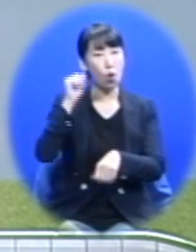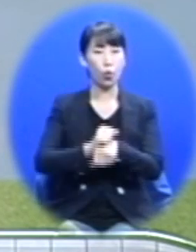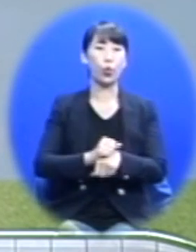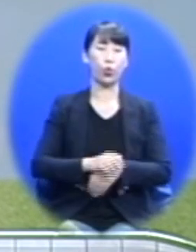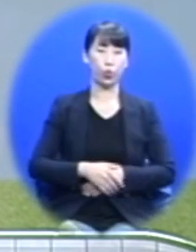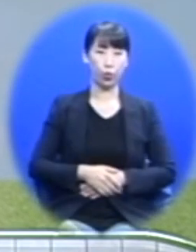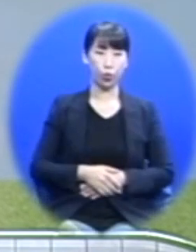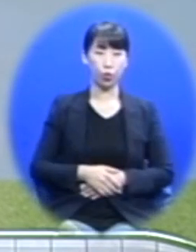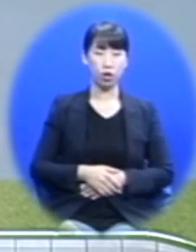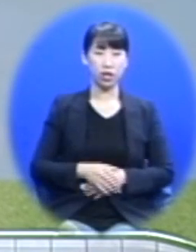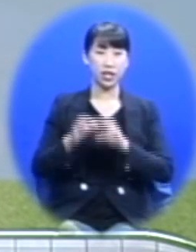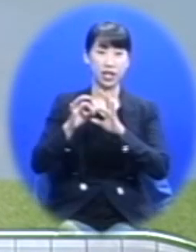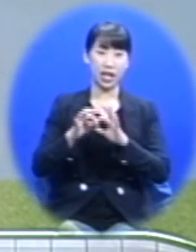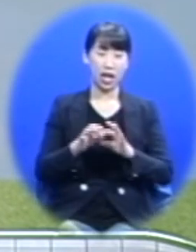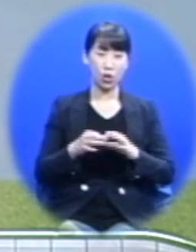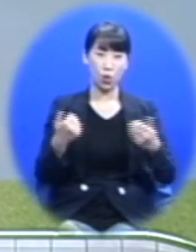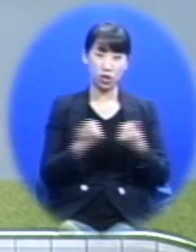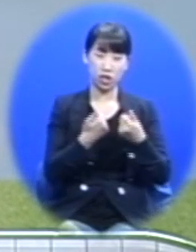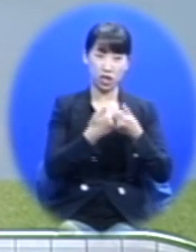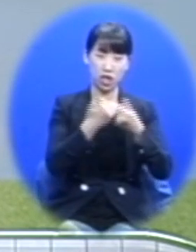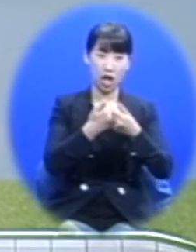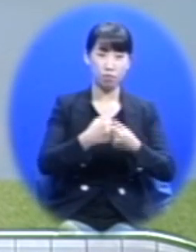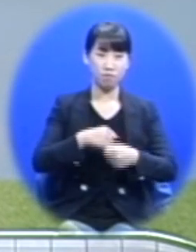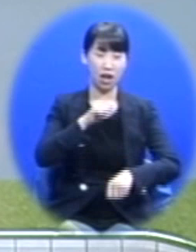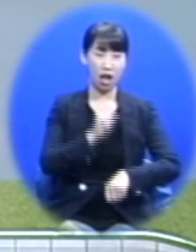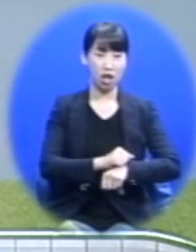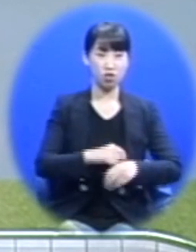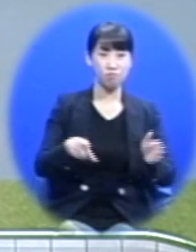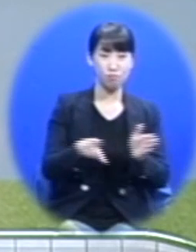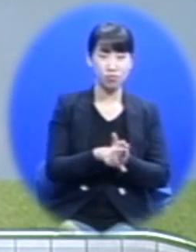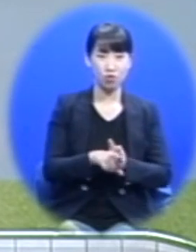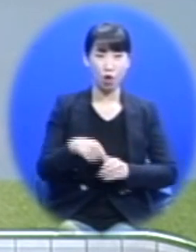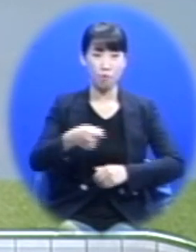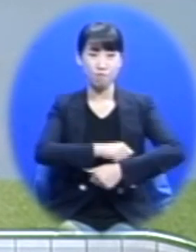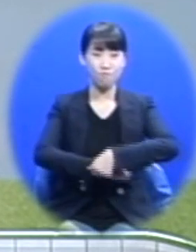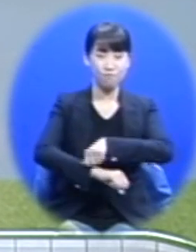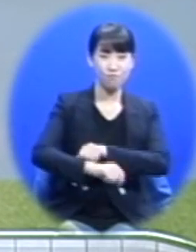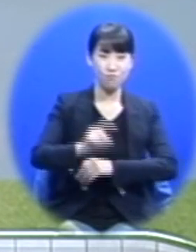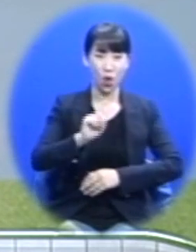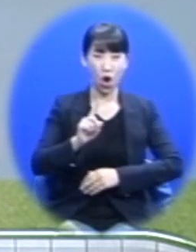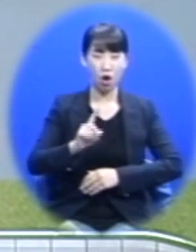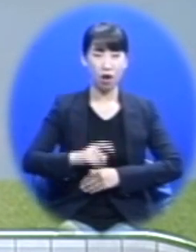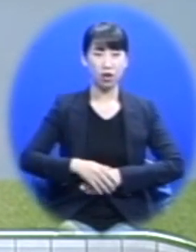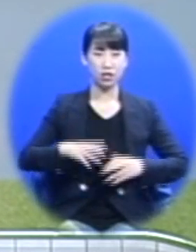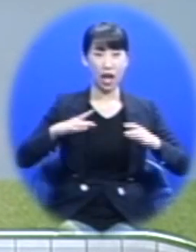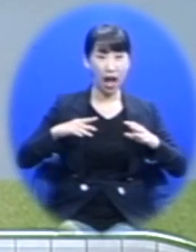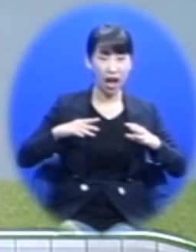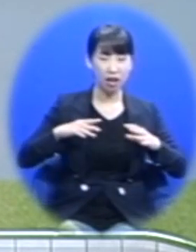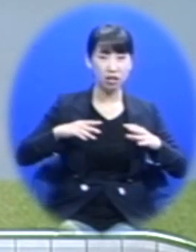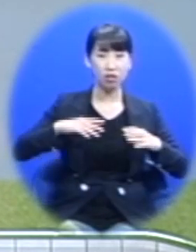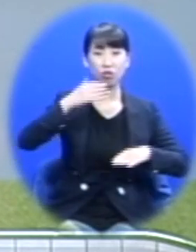계속 주먹질하는 거, 싸움 잘하는 거 그거 믿고 그것 가지고 뭐 해보려고 해봐가지고 무슨 사람이